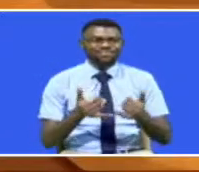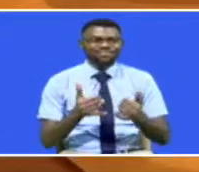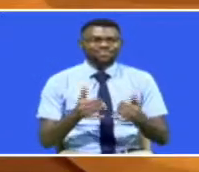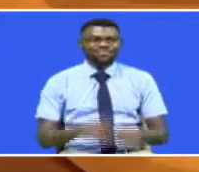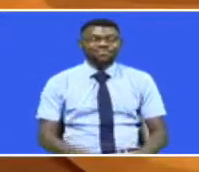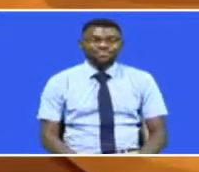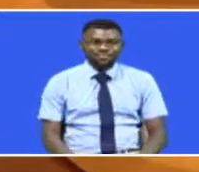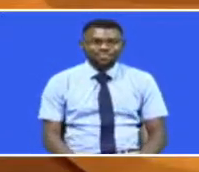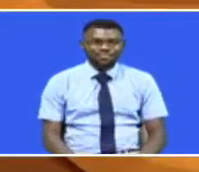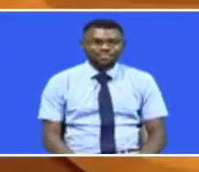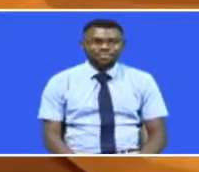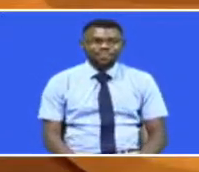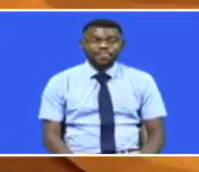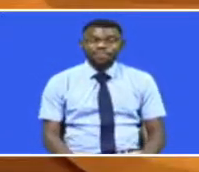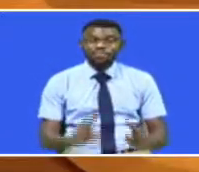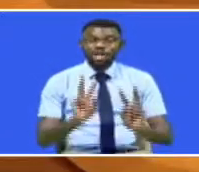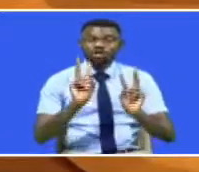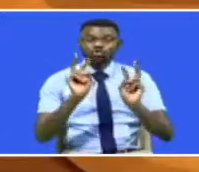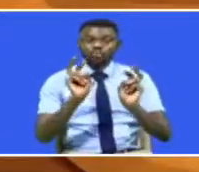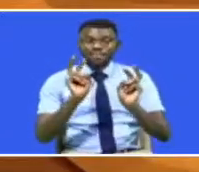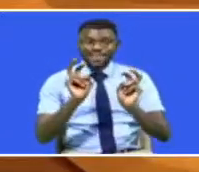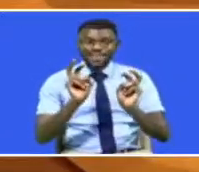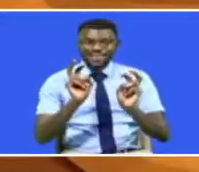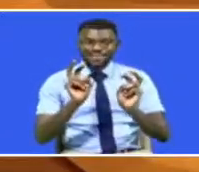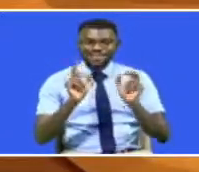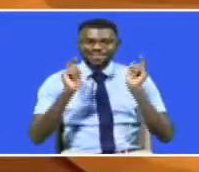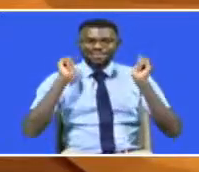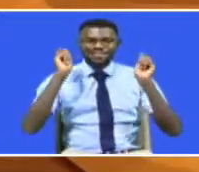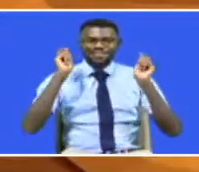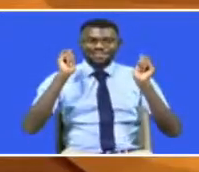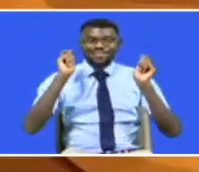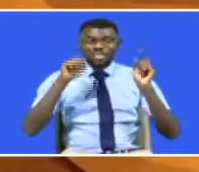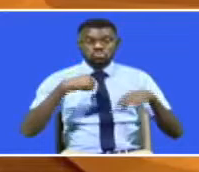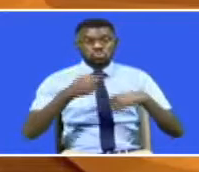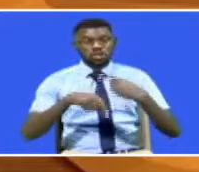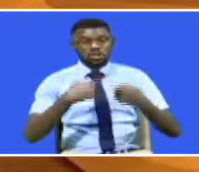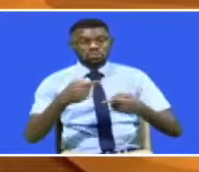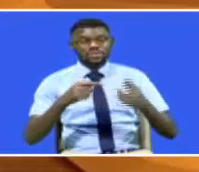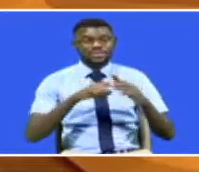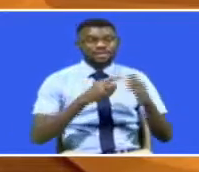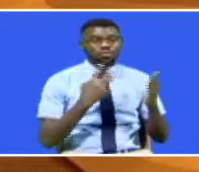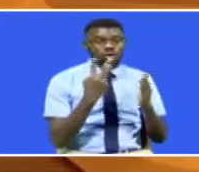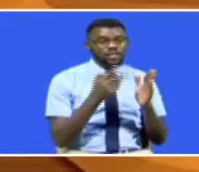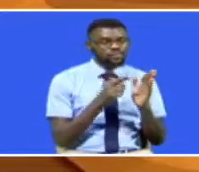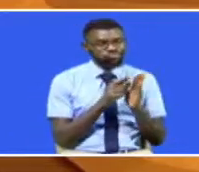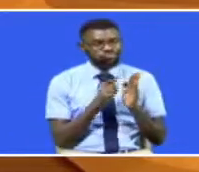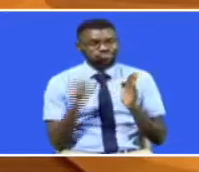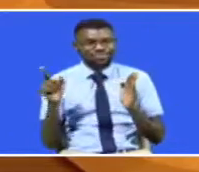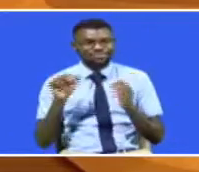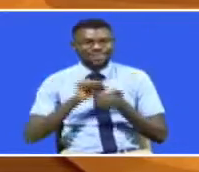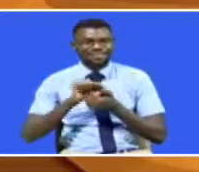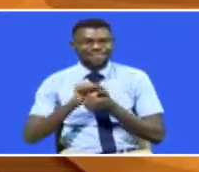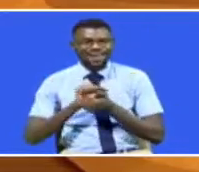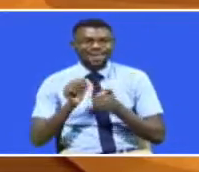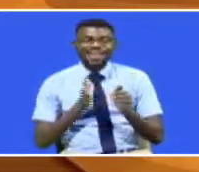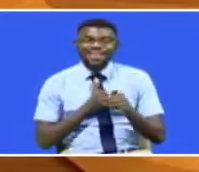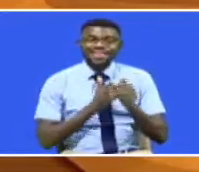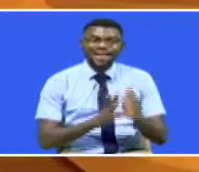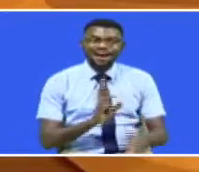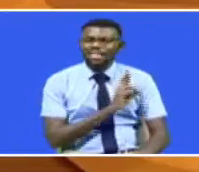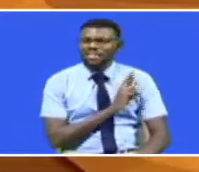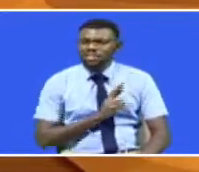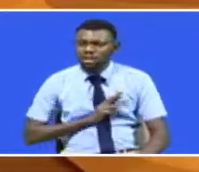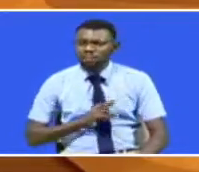Mtazamaji, tukisalia kwenye masuala yanayofungamana na maandamano ambayo umetengewa kuanza hapo kesho hadi siku ya Ijumaa, viongozi wa kidini kutoka